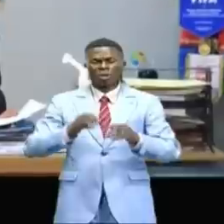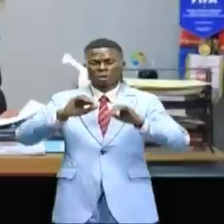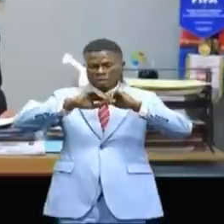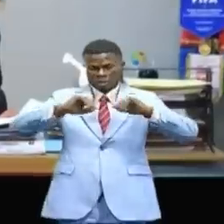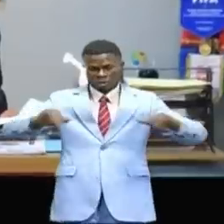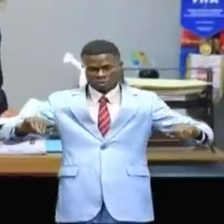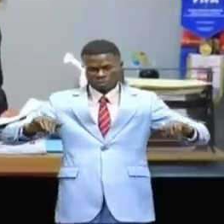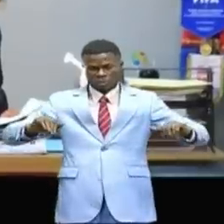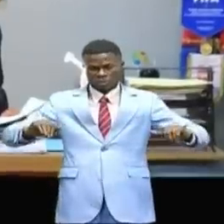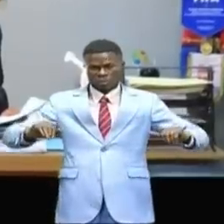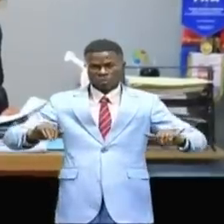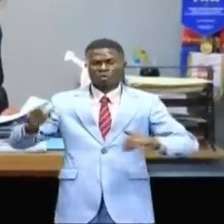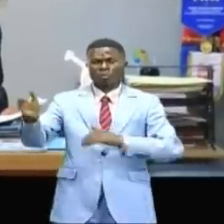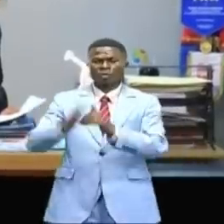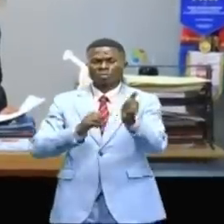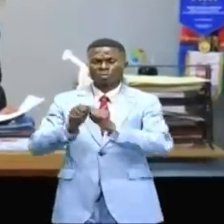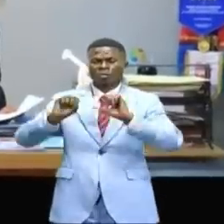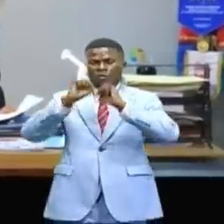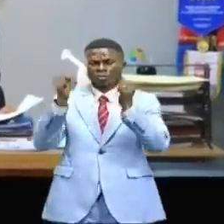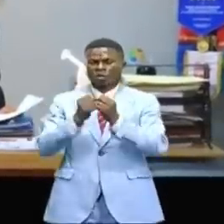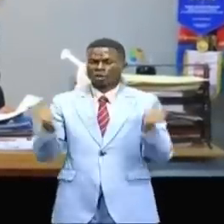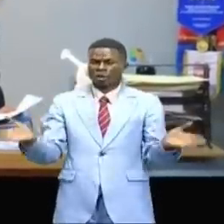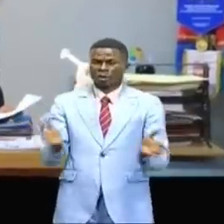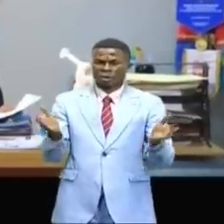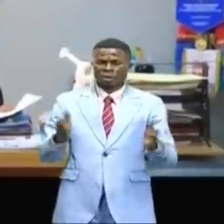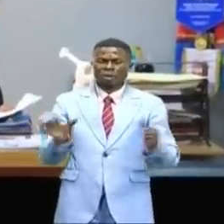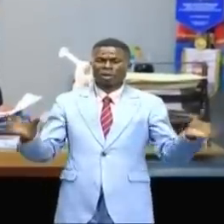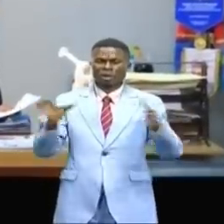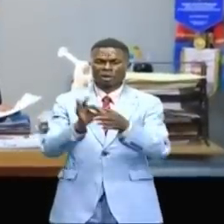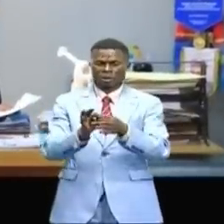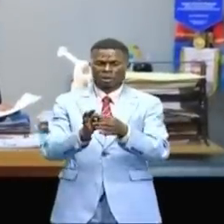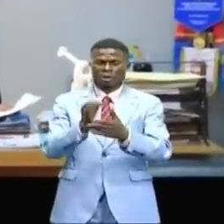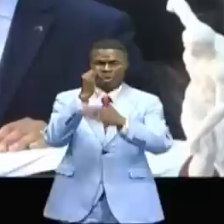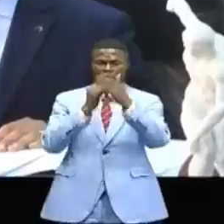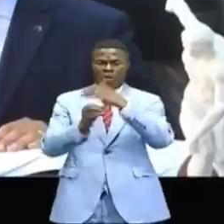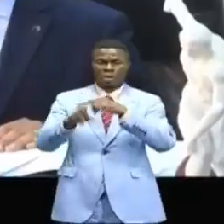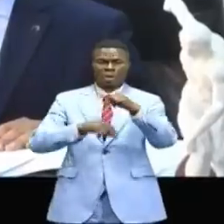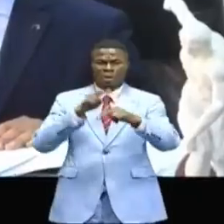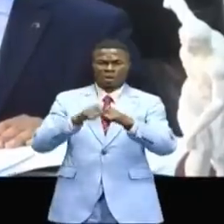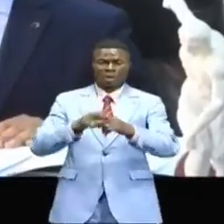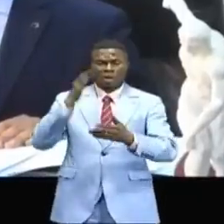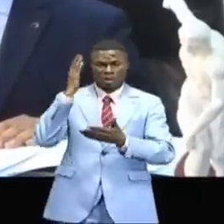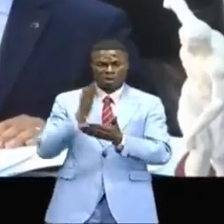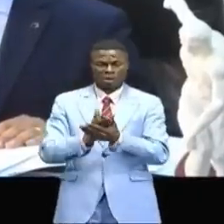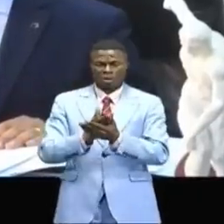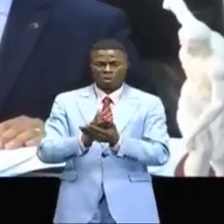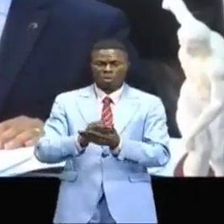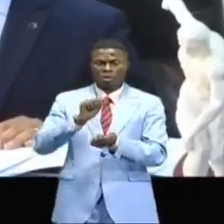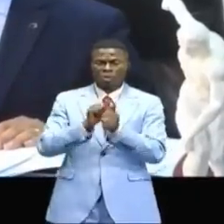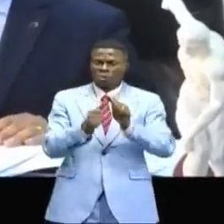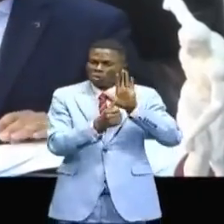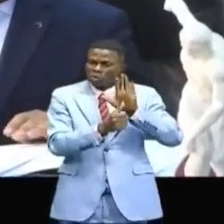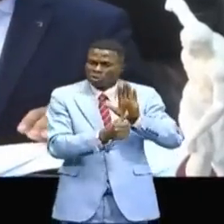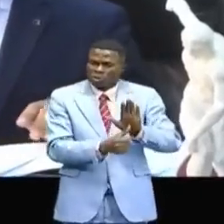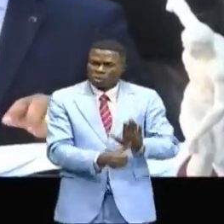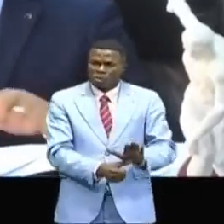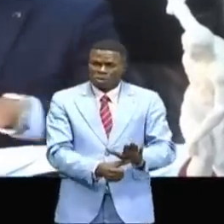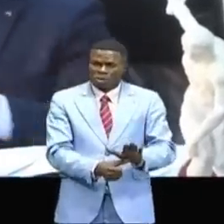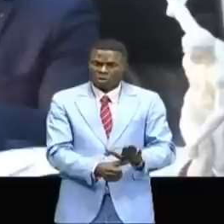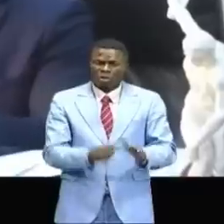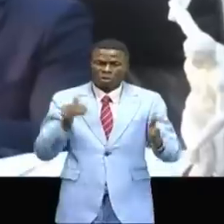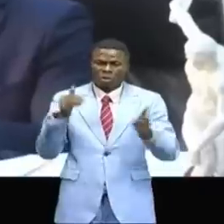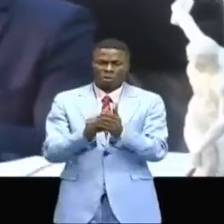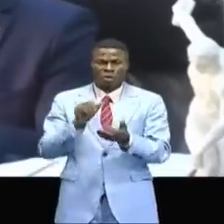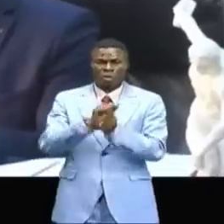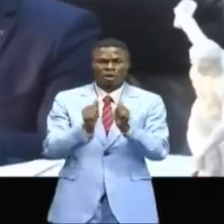les polarisations sociales et à encourager l'unité et l'intégration nationale en luttant contre toute discrimination fondée sur les